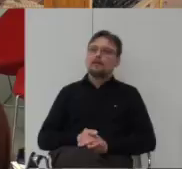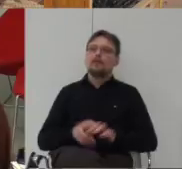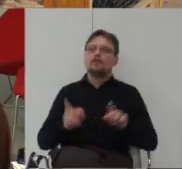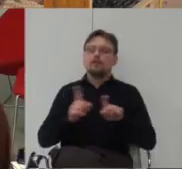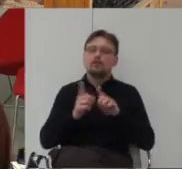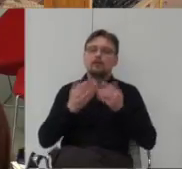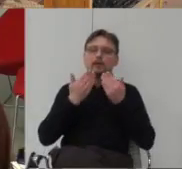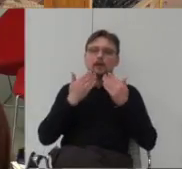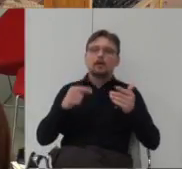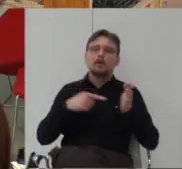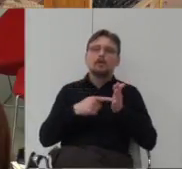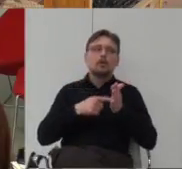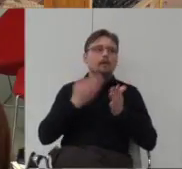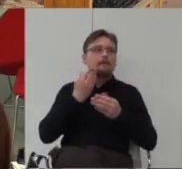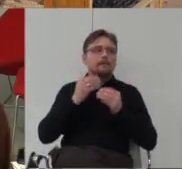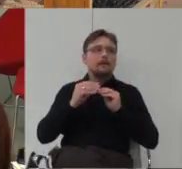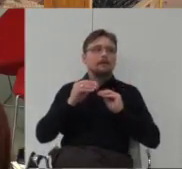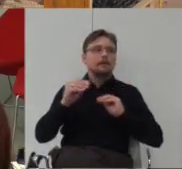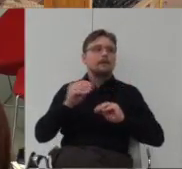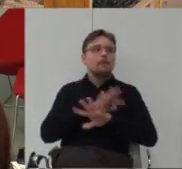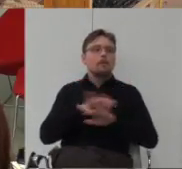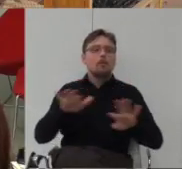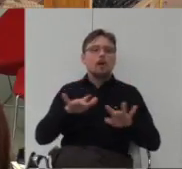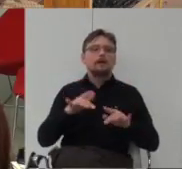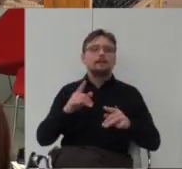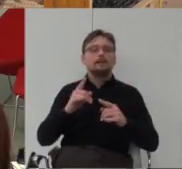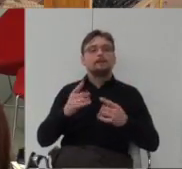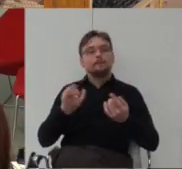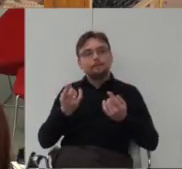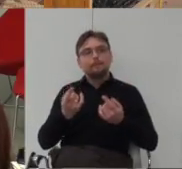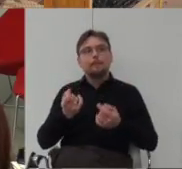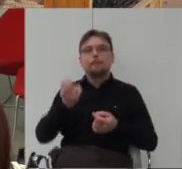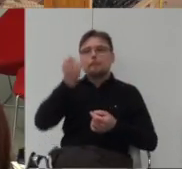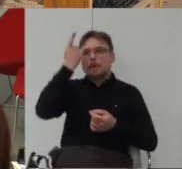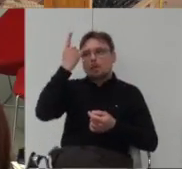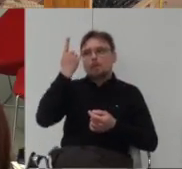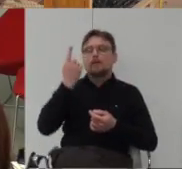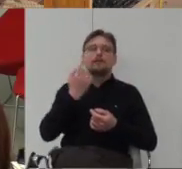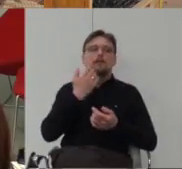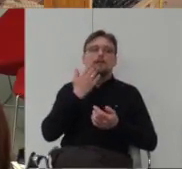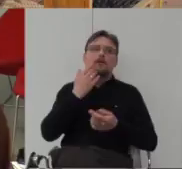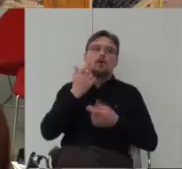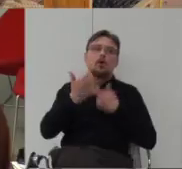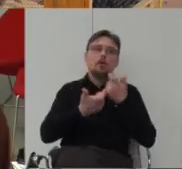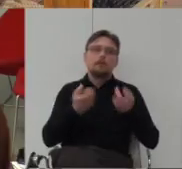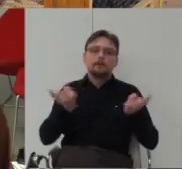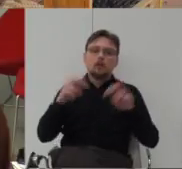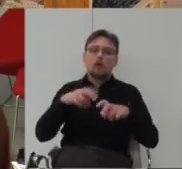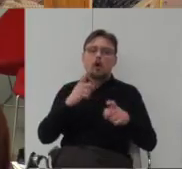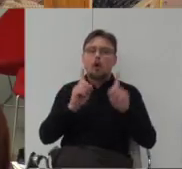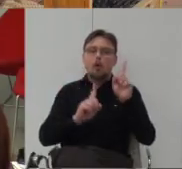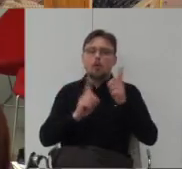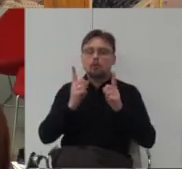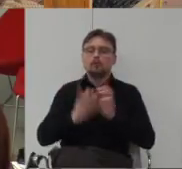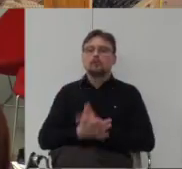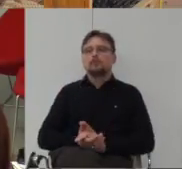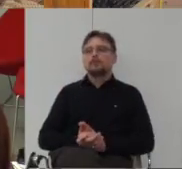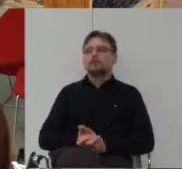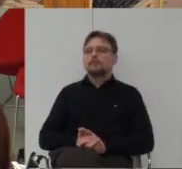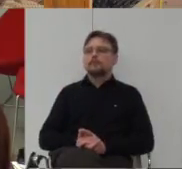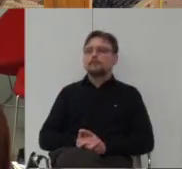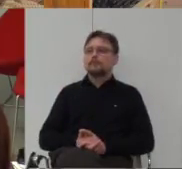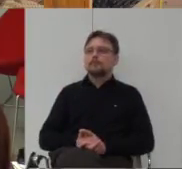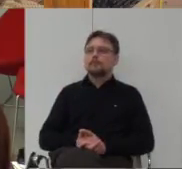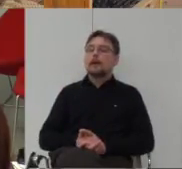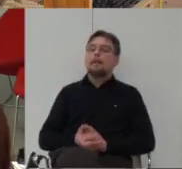kolejnych chętnych do współuczestniczenia w przestrzeni, animowania w szkołach, domach starców i w wielu innych miejscach.